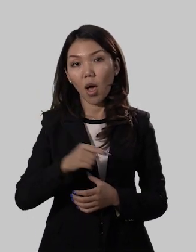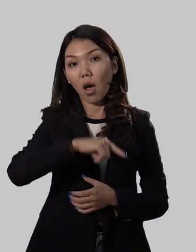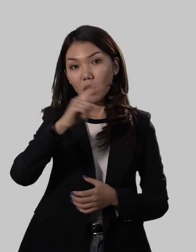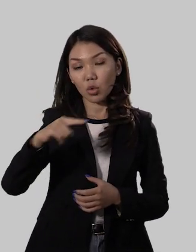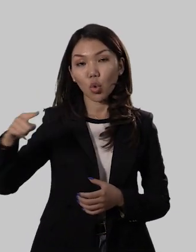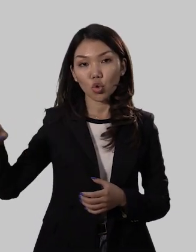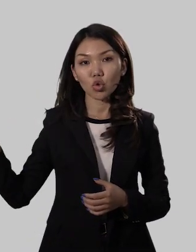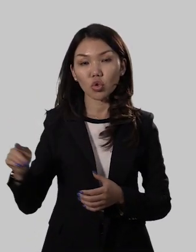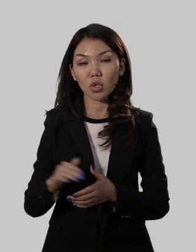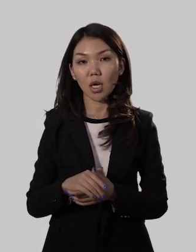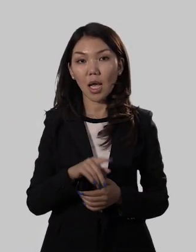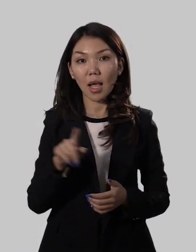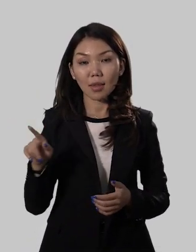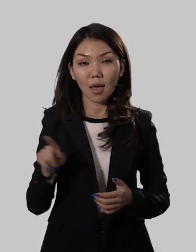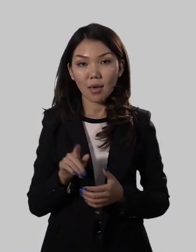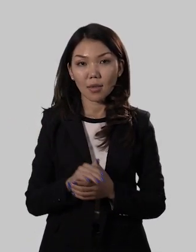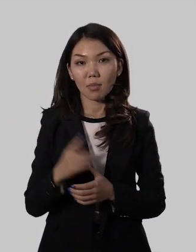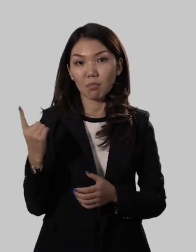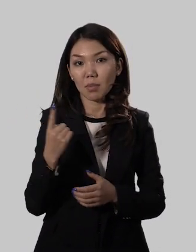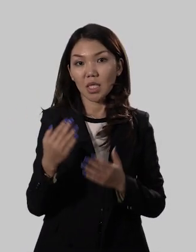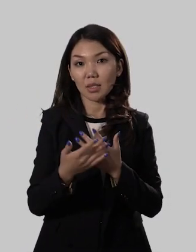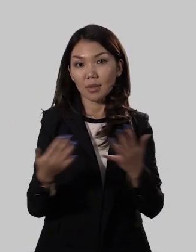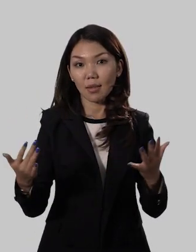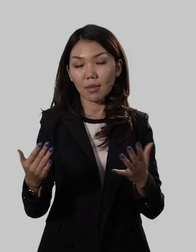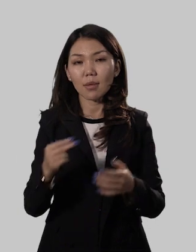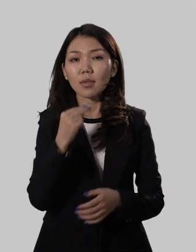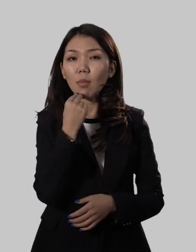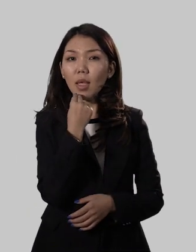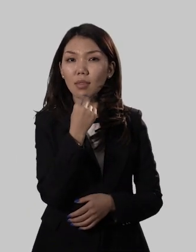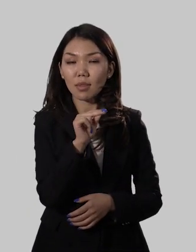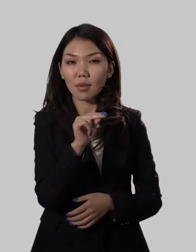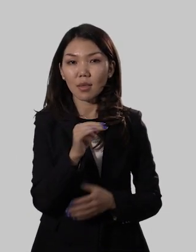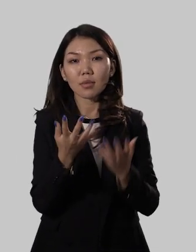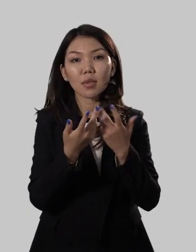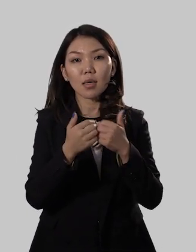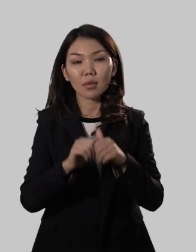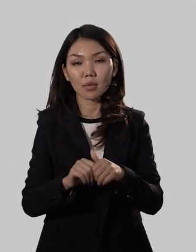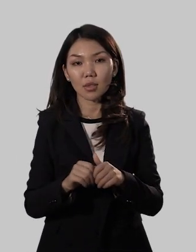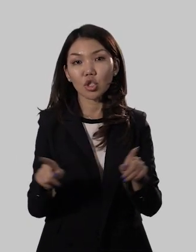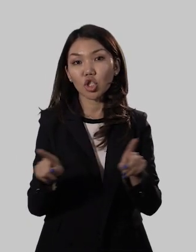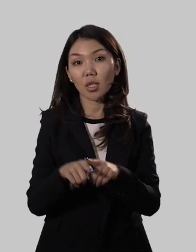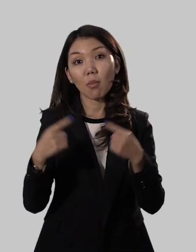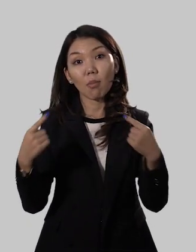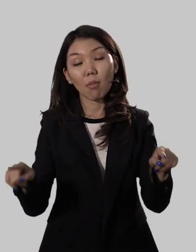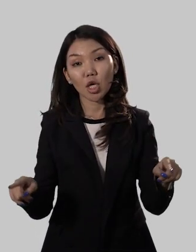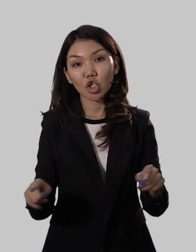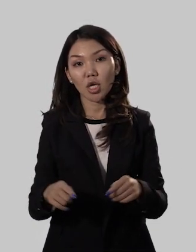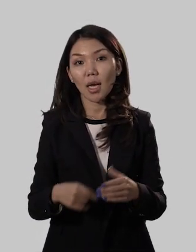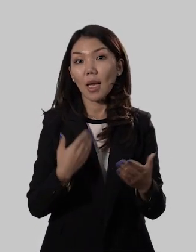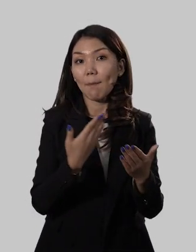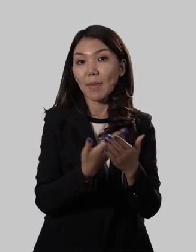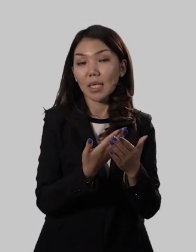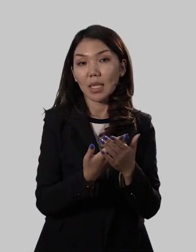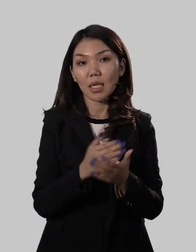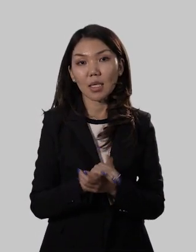көп аныктоочтор. Алар бир заттын сапатын, санын жана башка